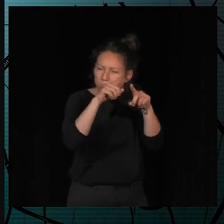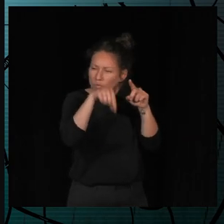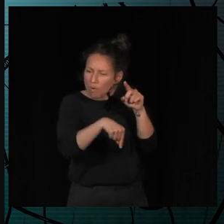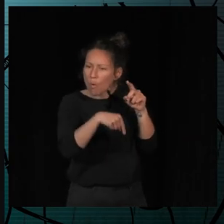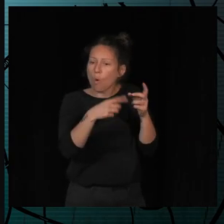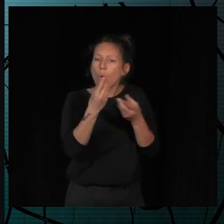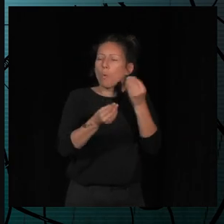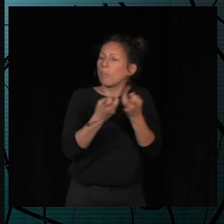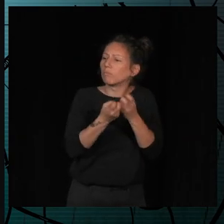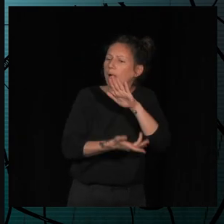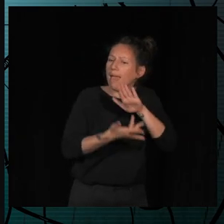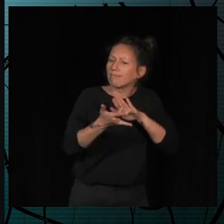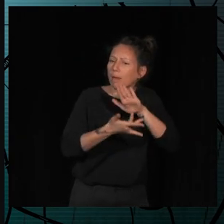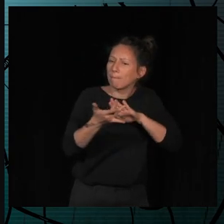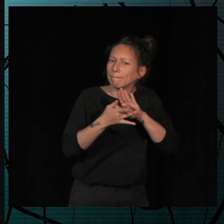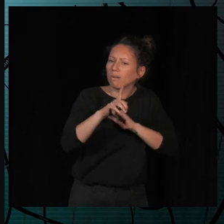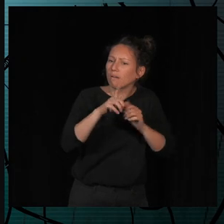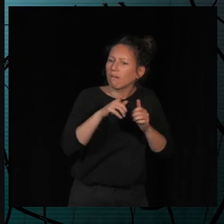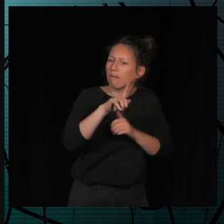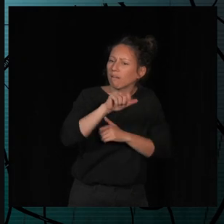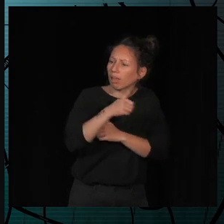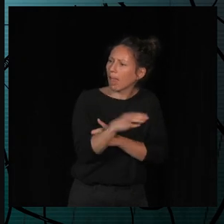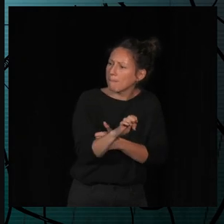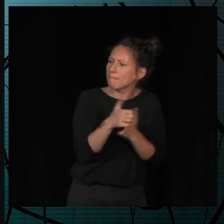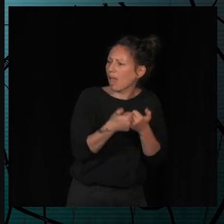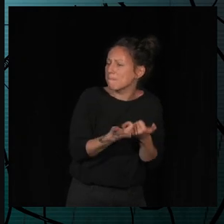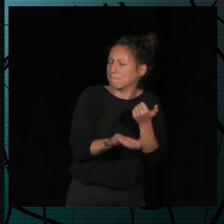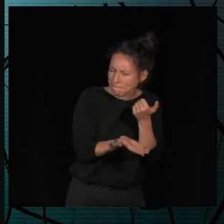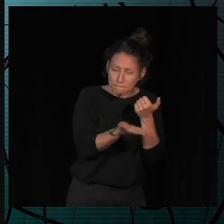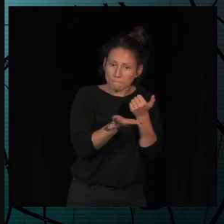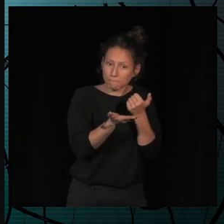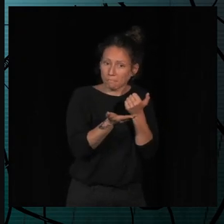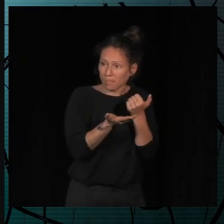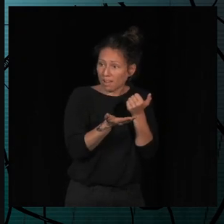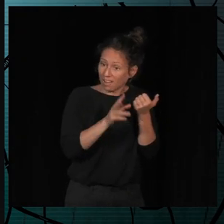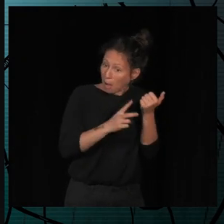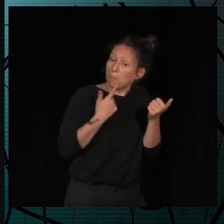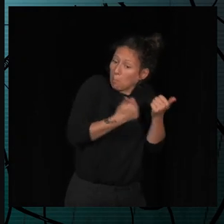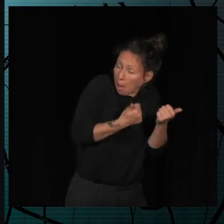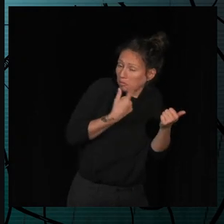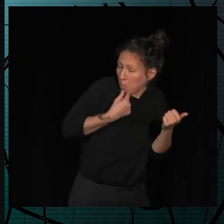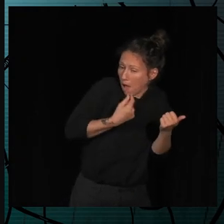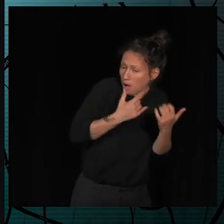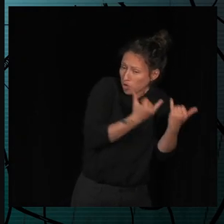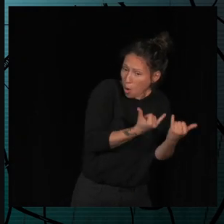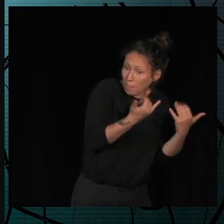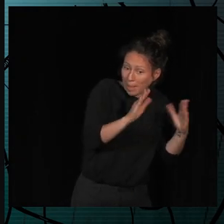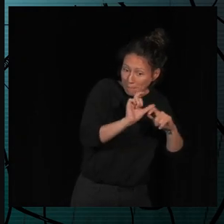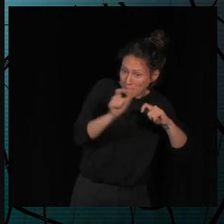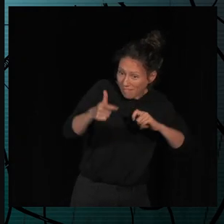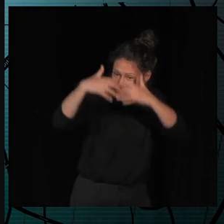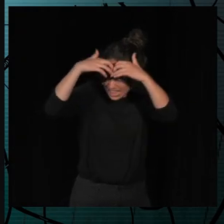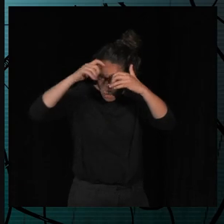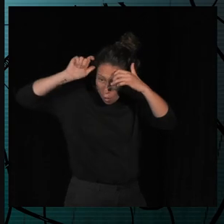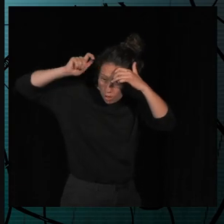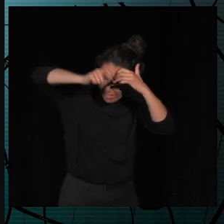bien j'ai pas j'ai aucun avis jugement de qualité du jeu en soi mais en terme de développement cognitif on voit pas d'effet alors que jouer un jeu